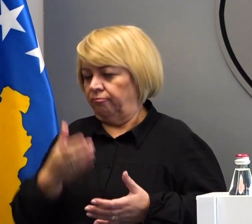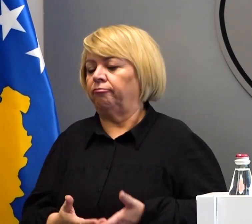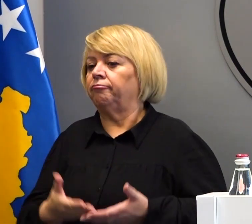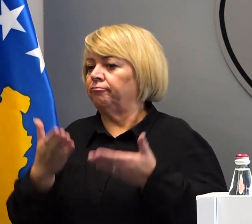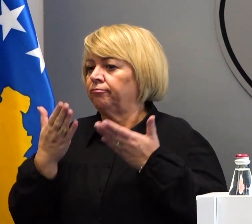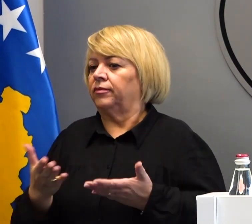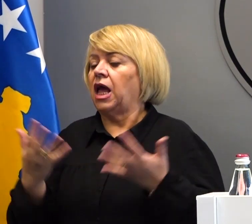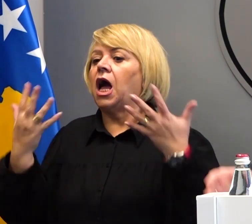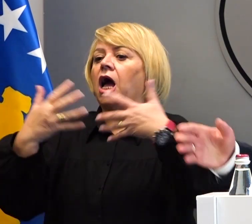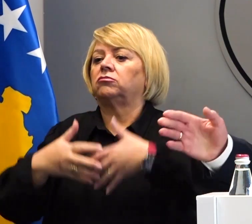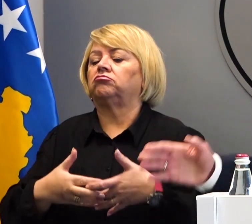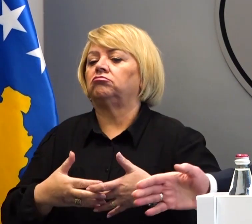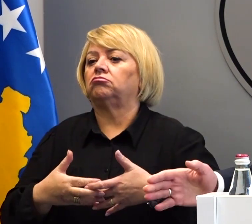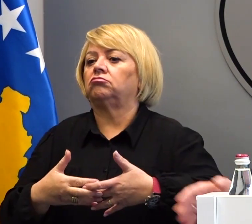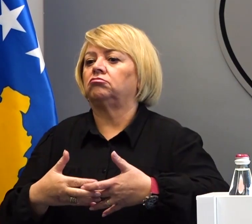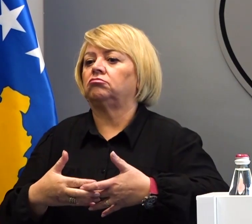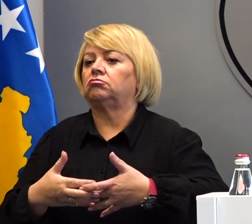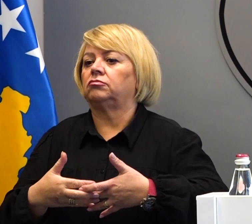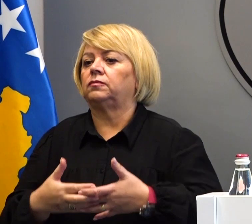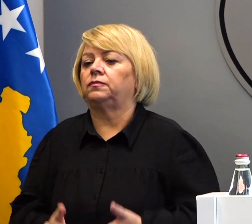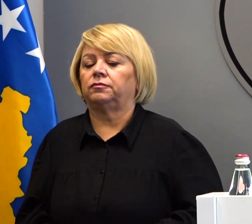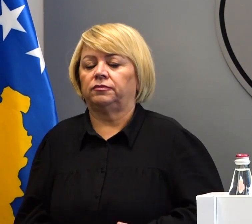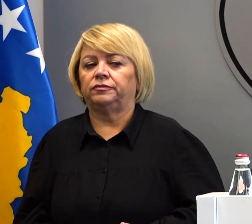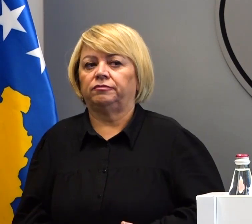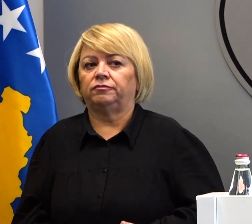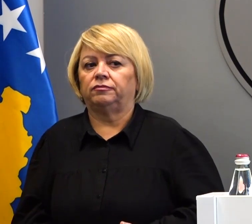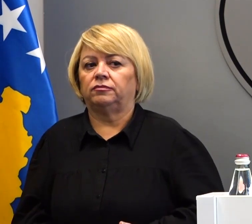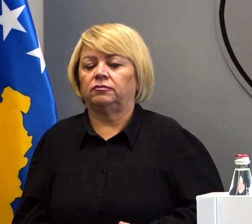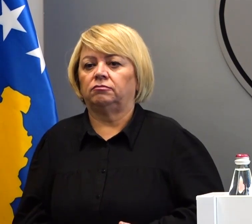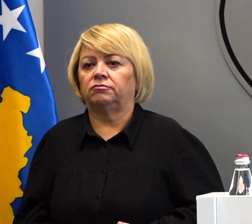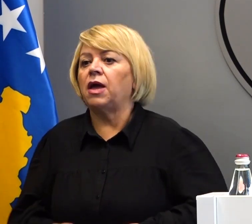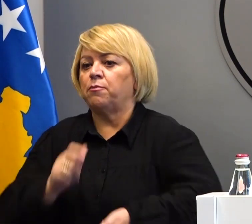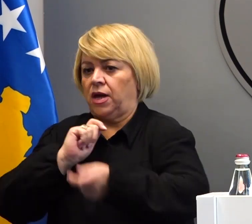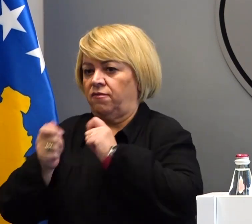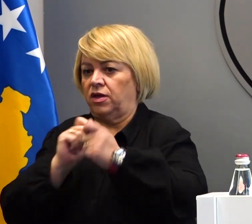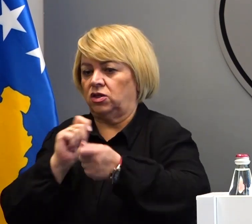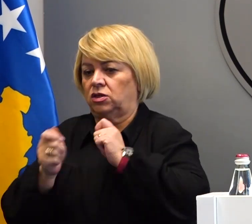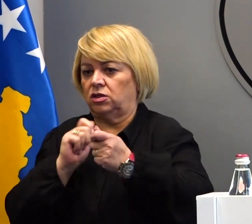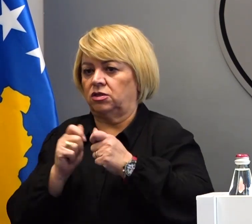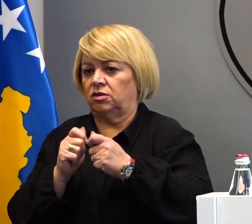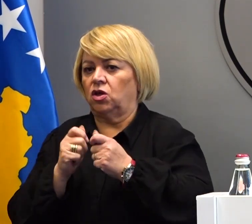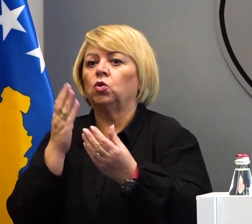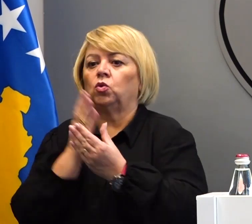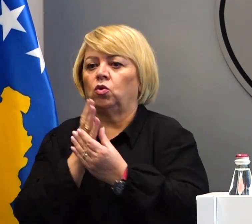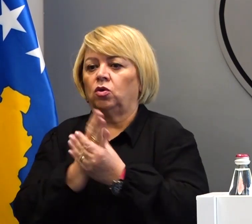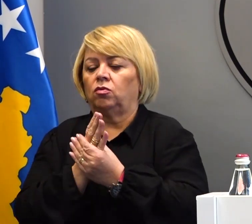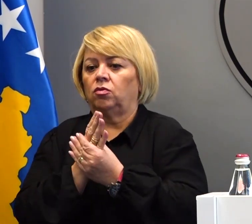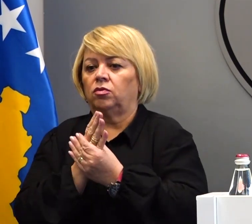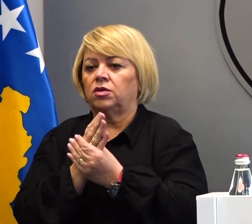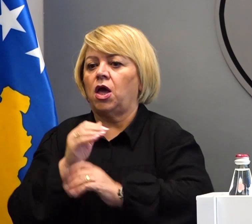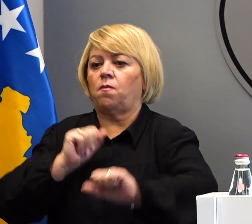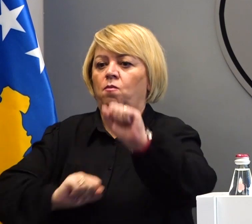atëherë automatikisht shkojmë tek marveshja korniz